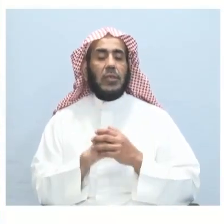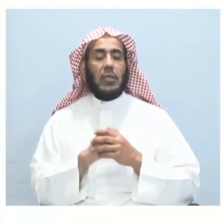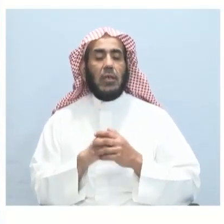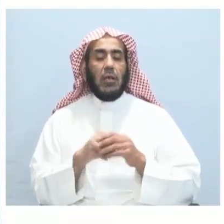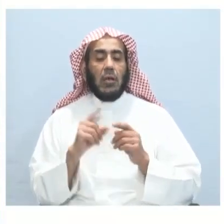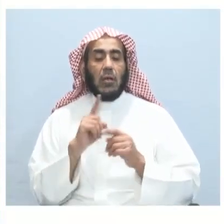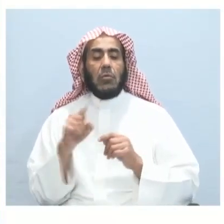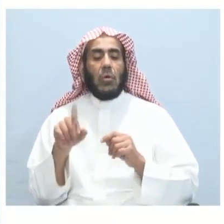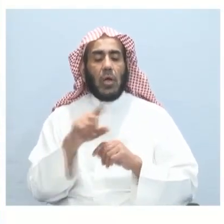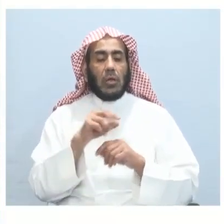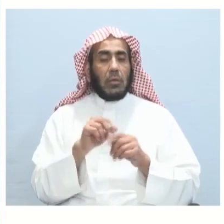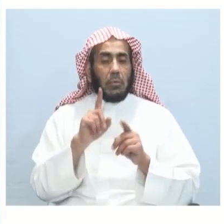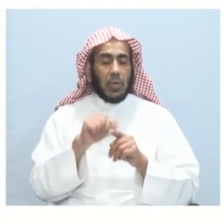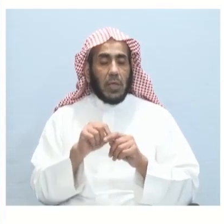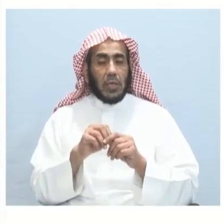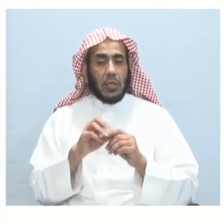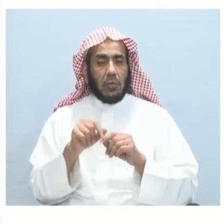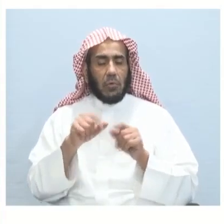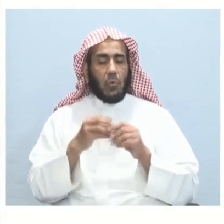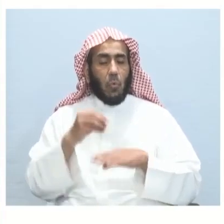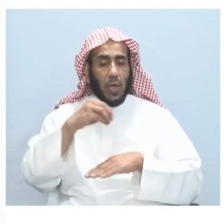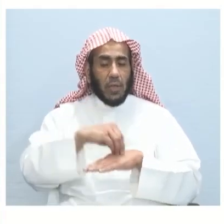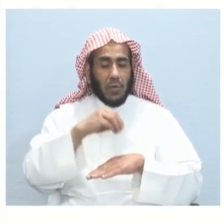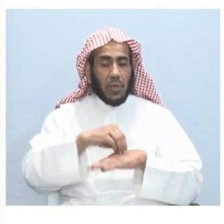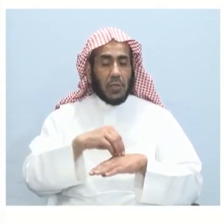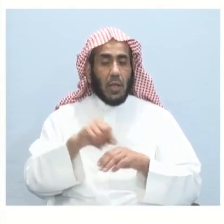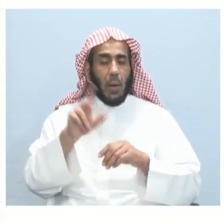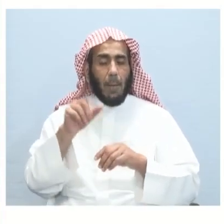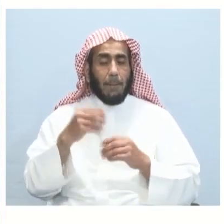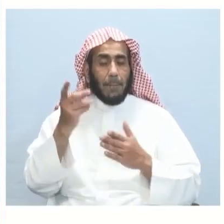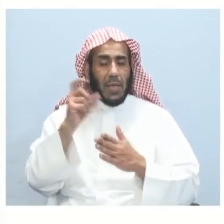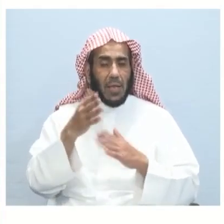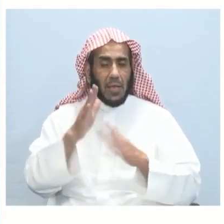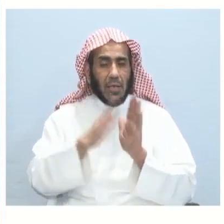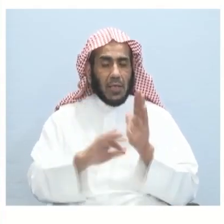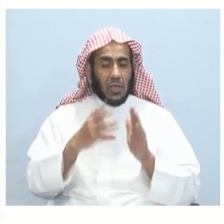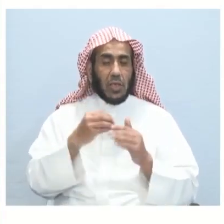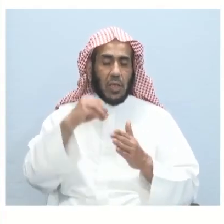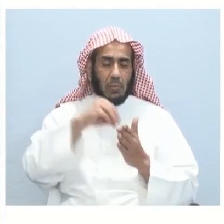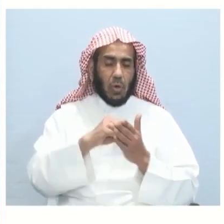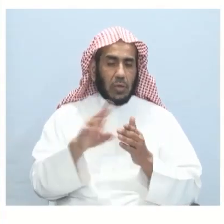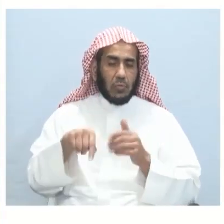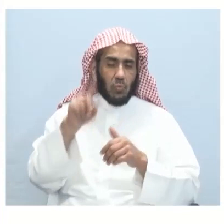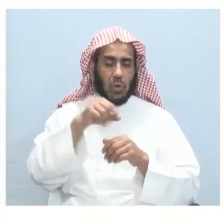يلاحظ تم تحديث المخطط واضافه البيانات الجديده الى المخطط